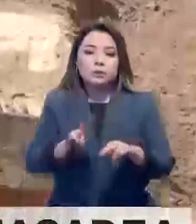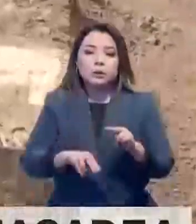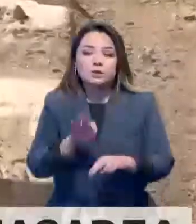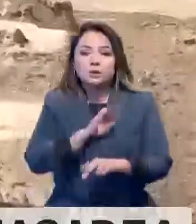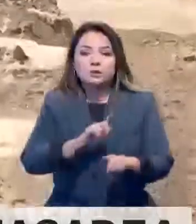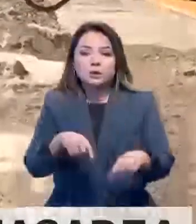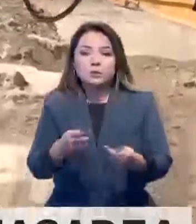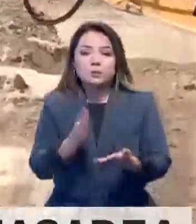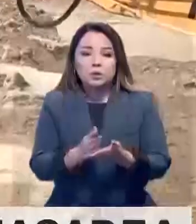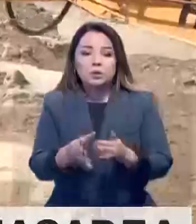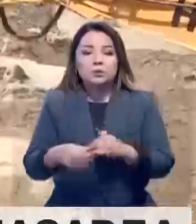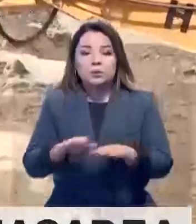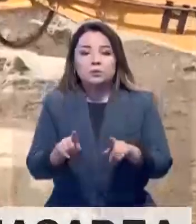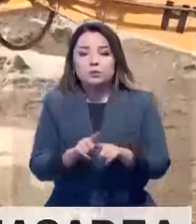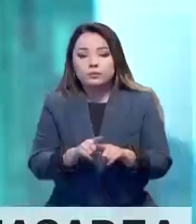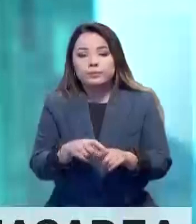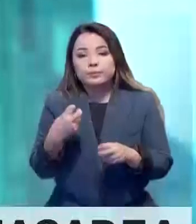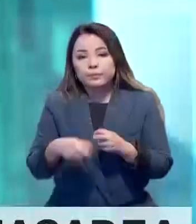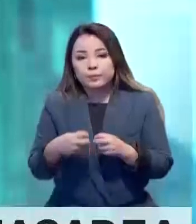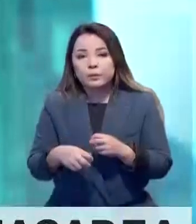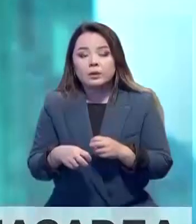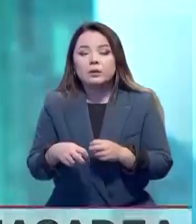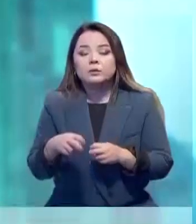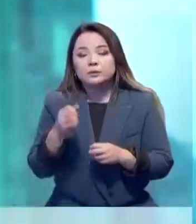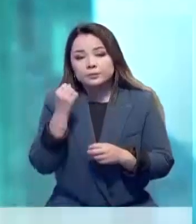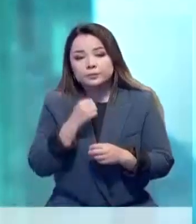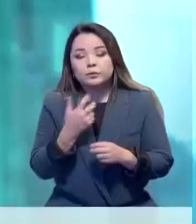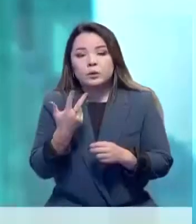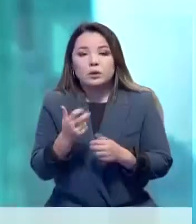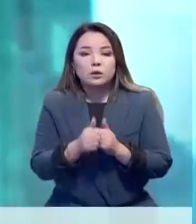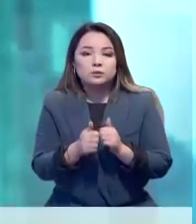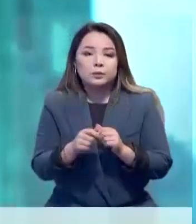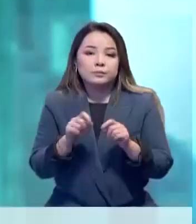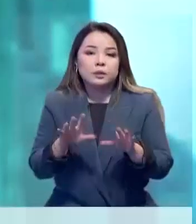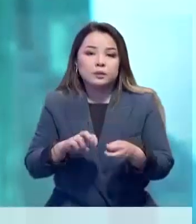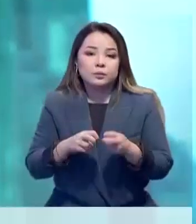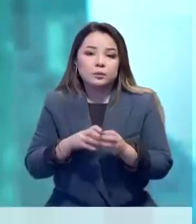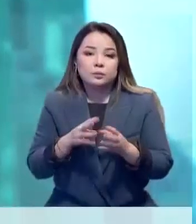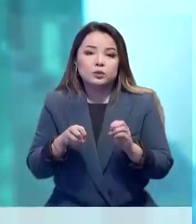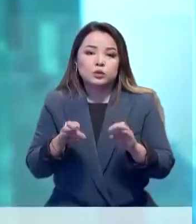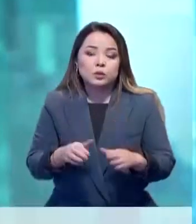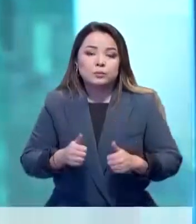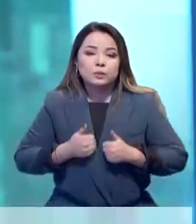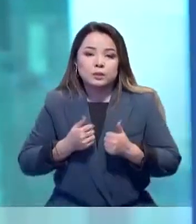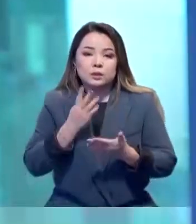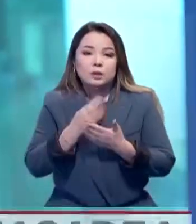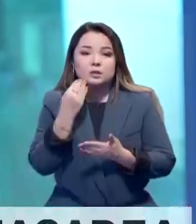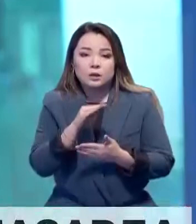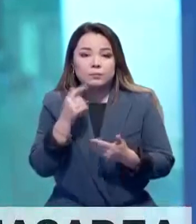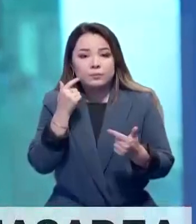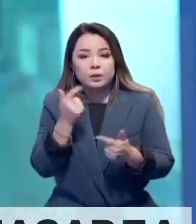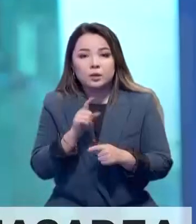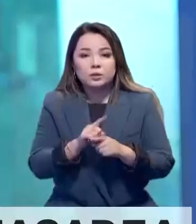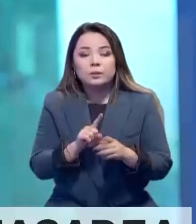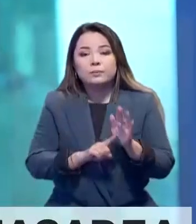берілмек. Осы арқылы өңірдегі апатты және үш ауысымды мектептердің мәселесін толығымен шешуді көздейміз. Себебі сапалы білім беру